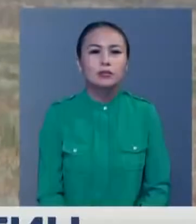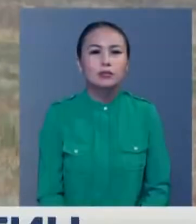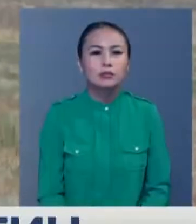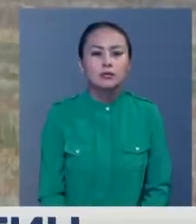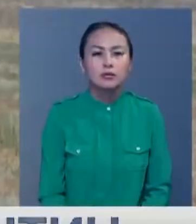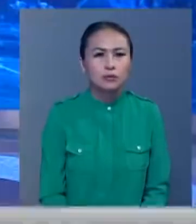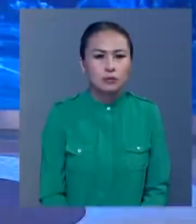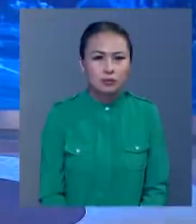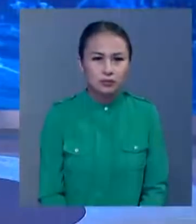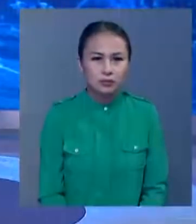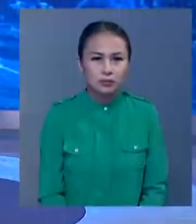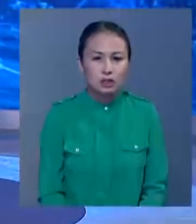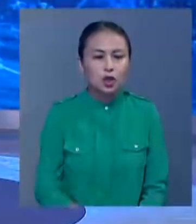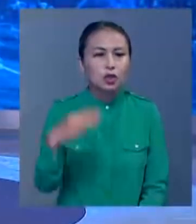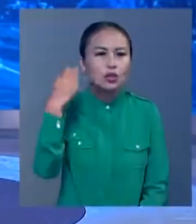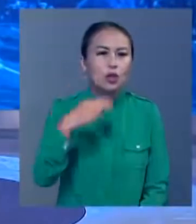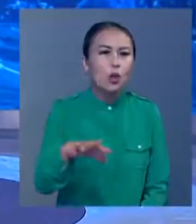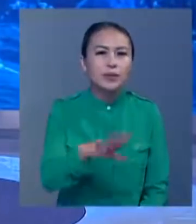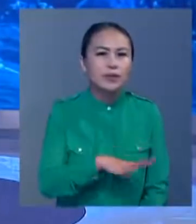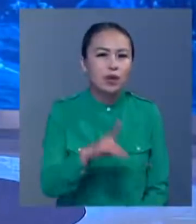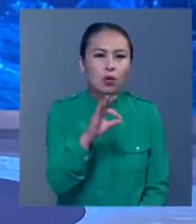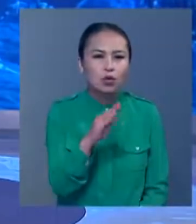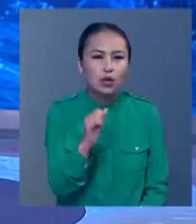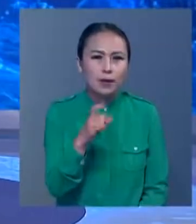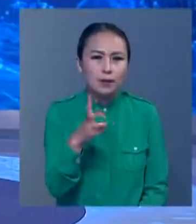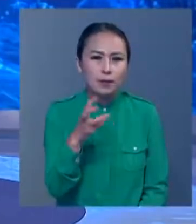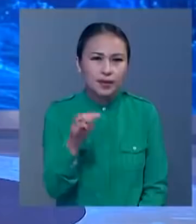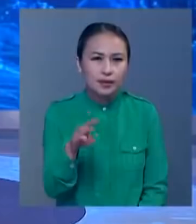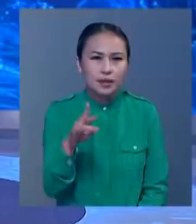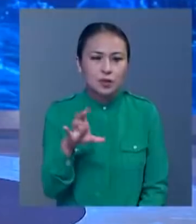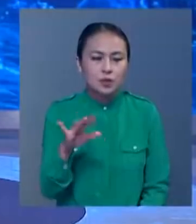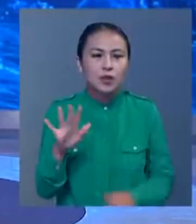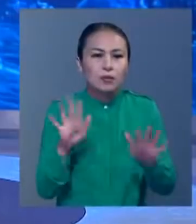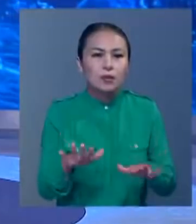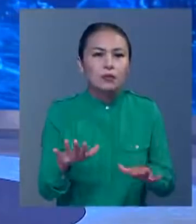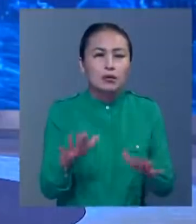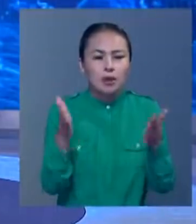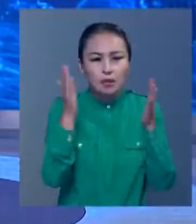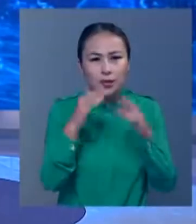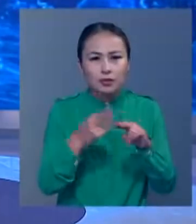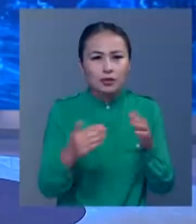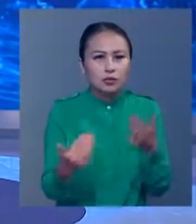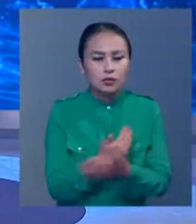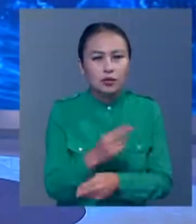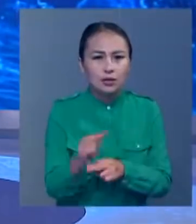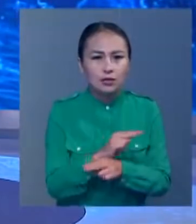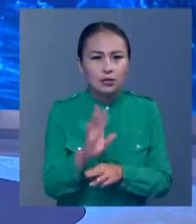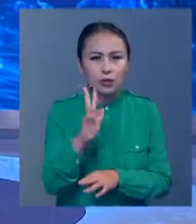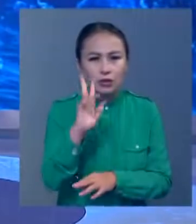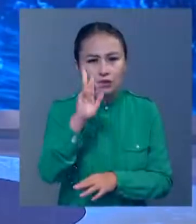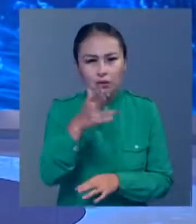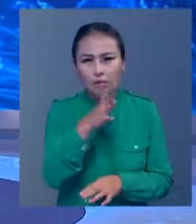облысынан. Түркістан облысындағы Қожа Ахмет Яссауи кесенесін жаңғырту жұмысы аяқталды. Нысан 3 жылдан бері жабық